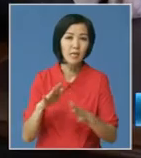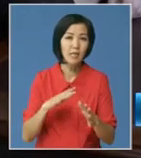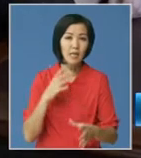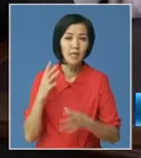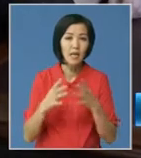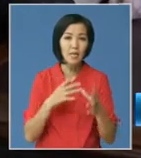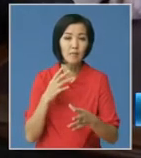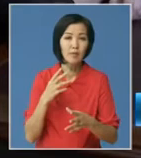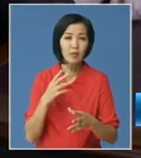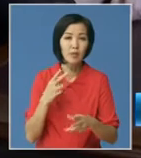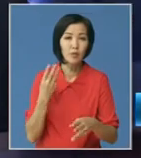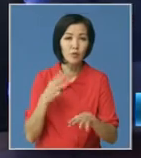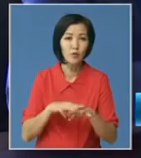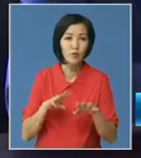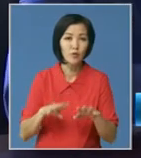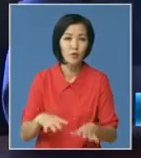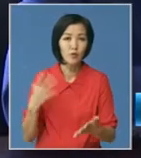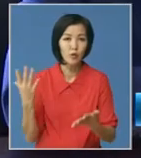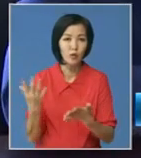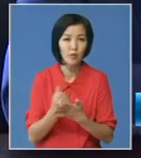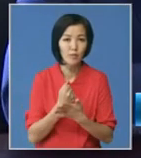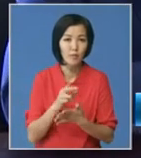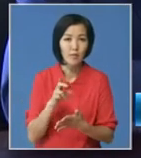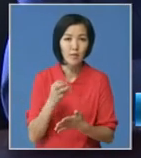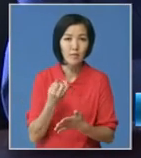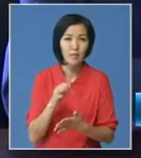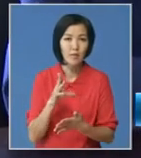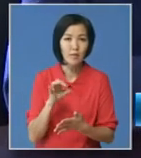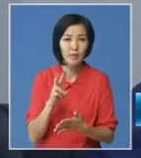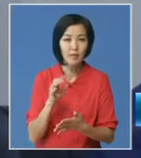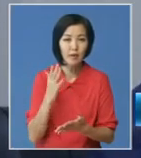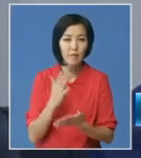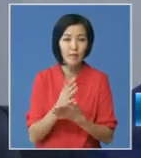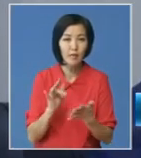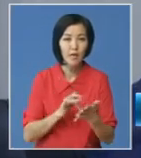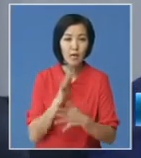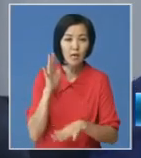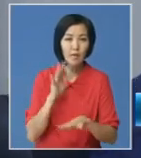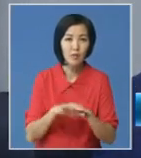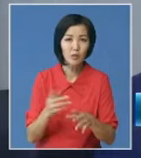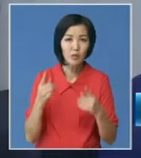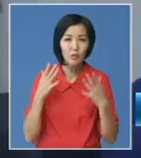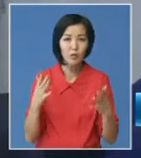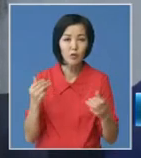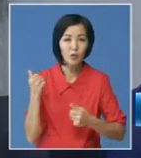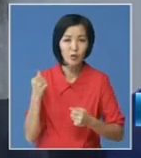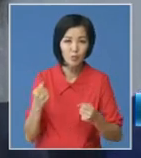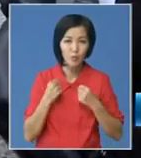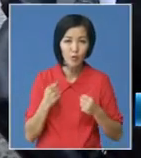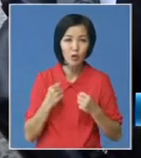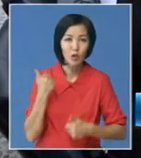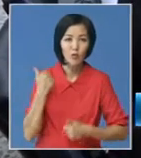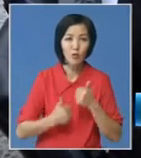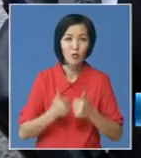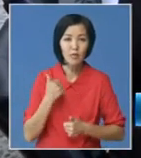Кушинкай каратэден әлем біріншілігінің қола жүлдегері Еркебұлан Бесенбаев бар. Қала басшысы үлкен спорттың додада биіктен көріне